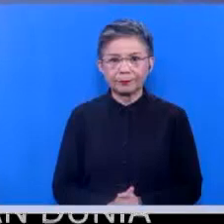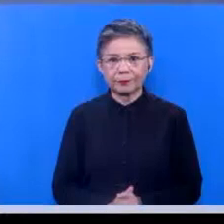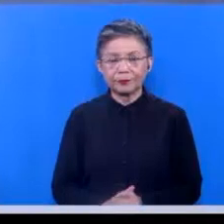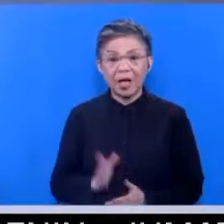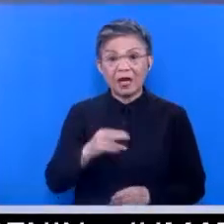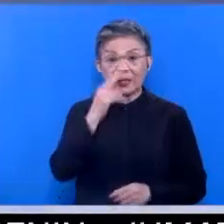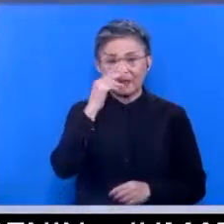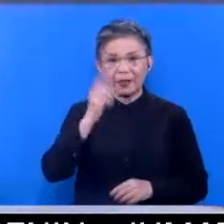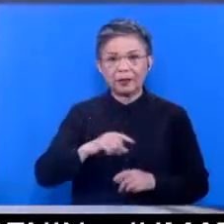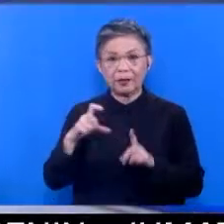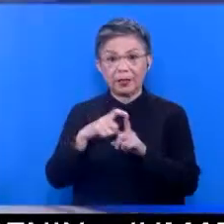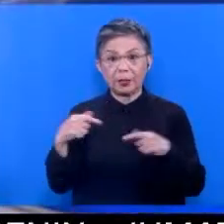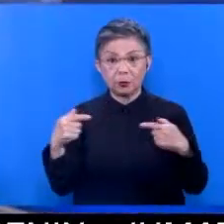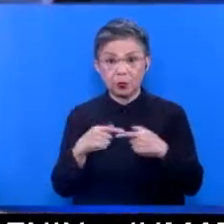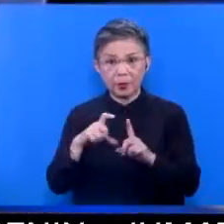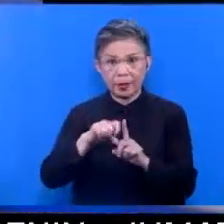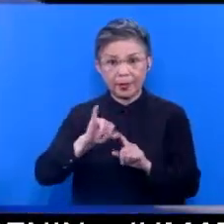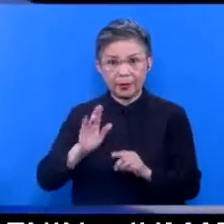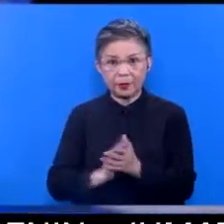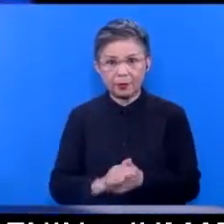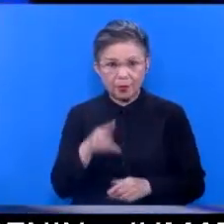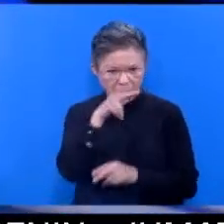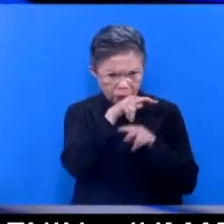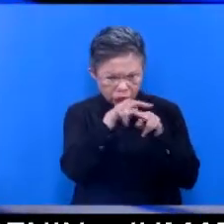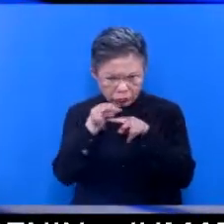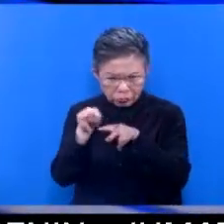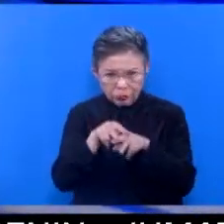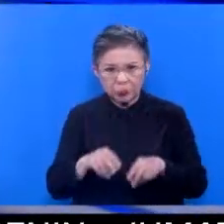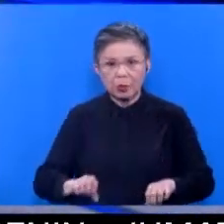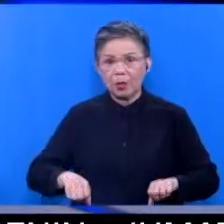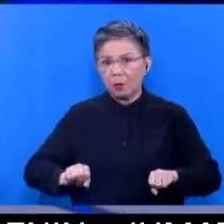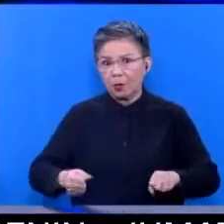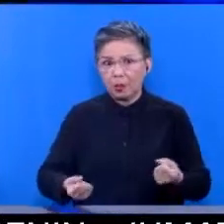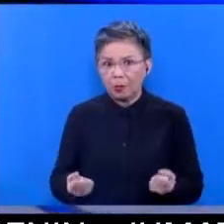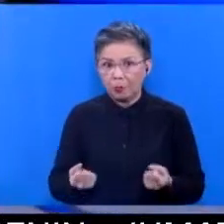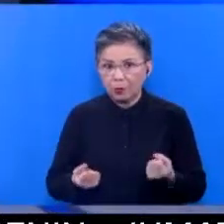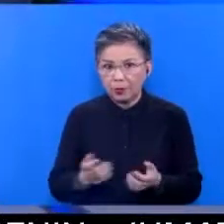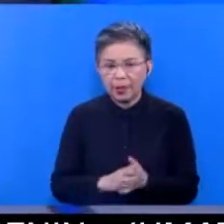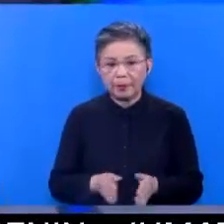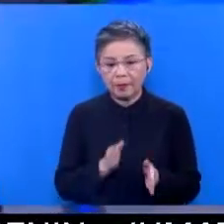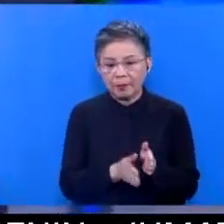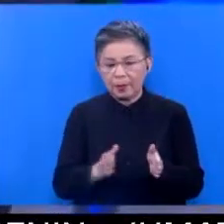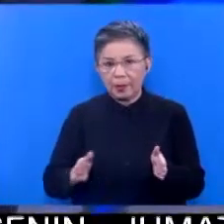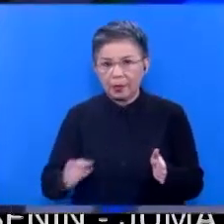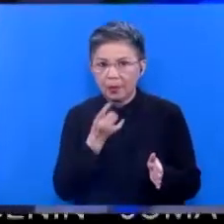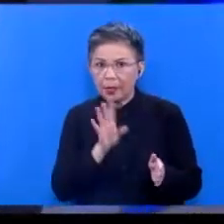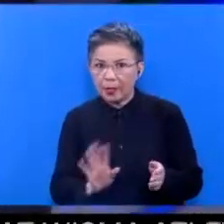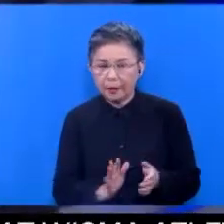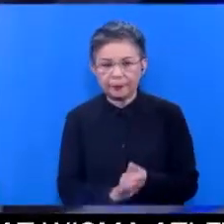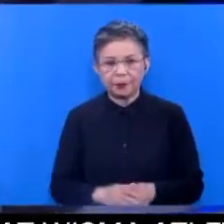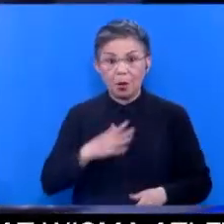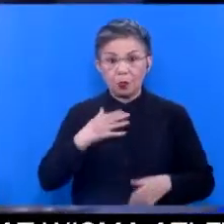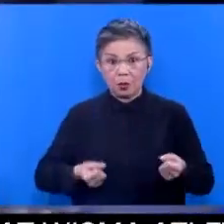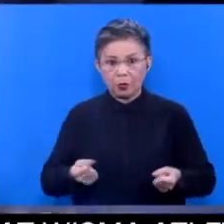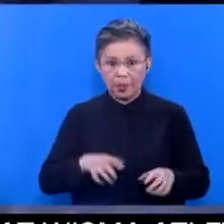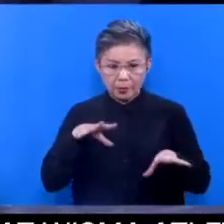Selasa pagi, petugas Dinas Perhubungan DKI Jakarta menggelar razia kendaraan yang melanggar aturan parkir. Sebagian pemilik kendaraan yang